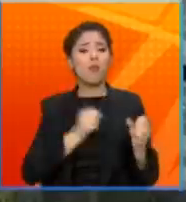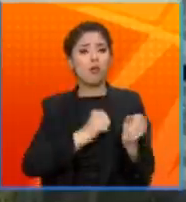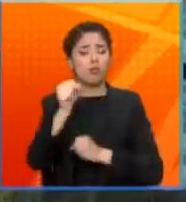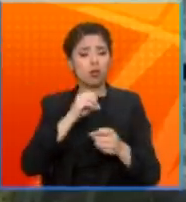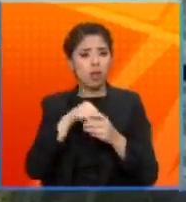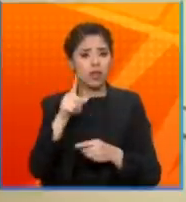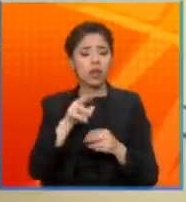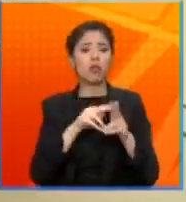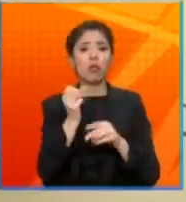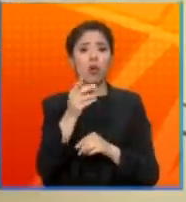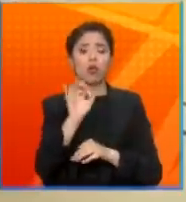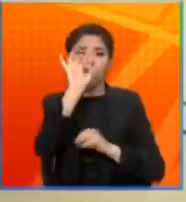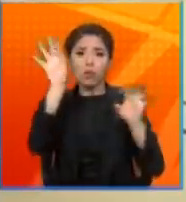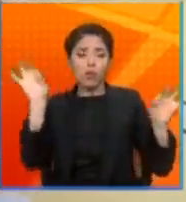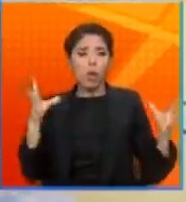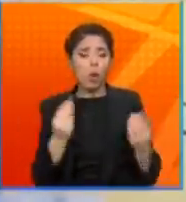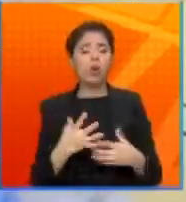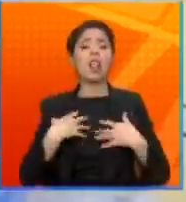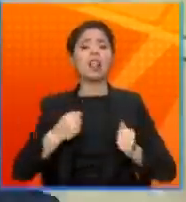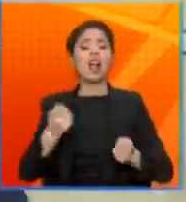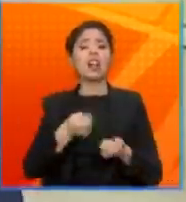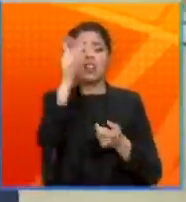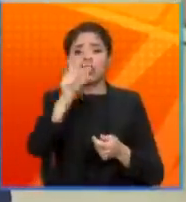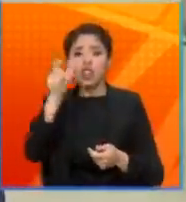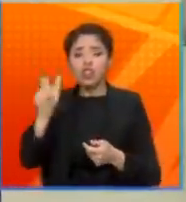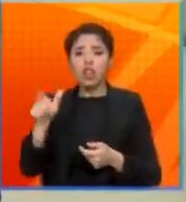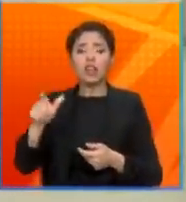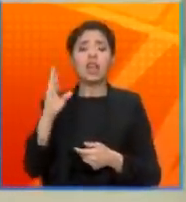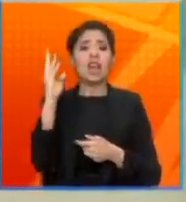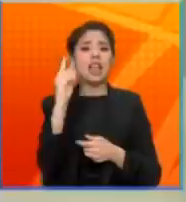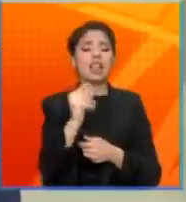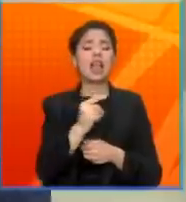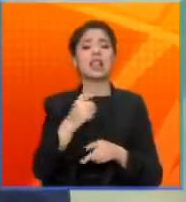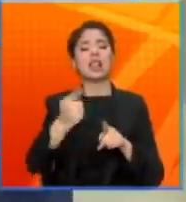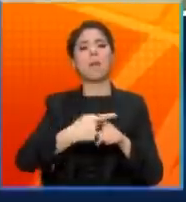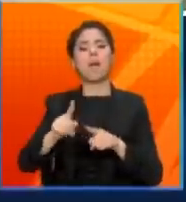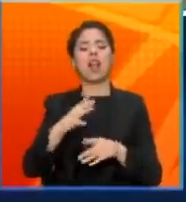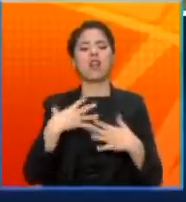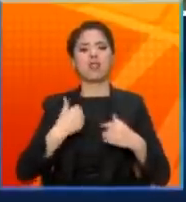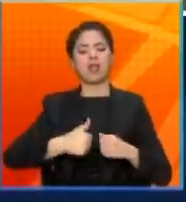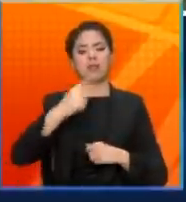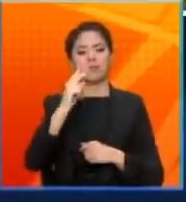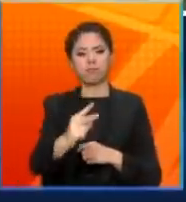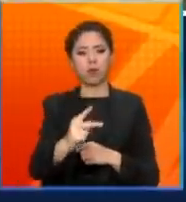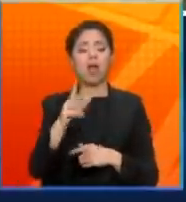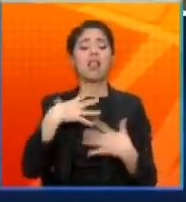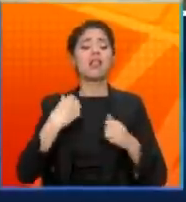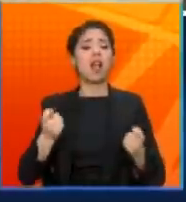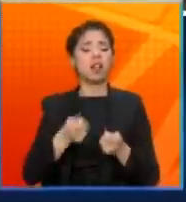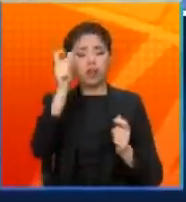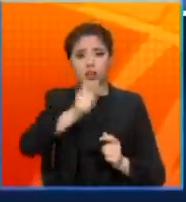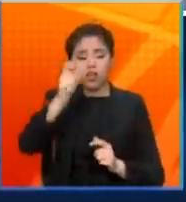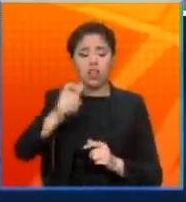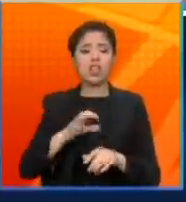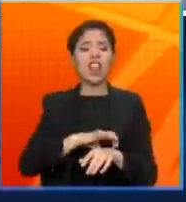sırasında koronavirüs kapan, enfekte olan sağlık personellerinin sayısını da paylaştı Bakan Koca. Sağlık çalışanı